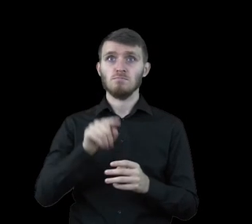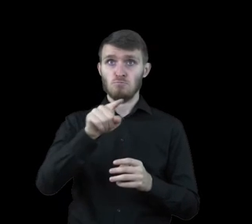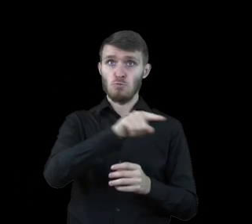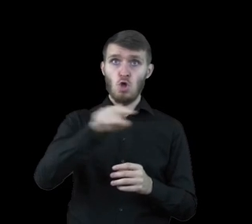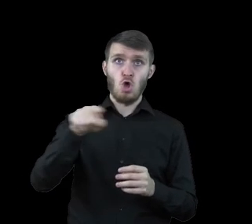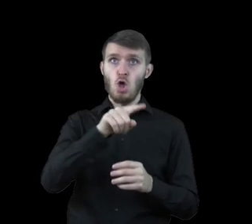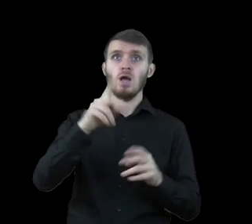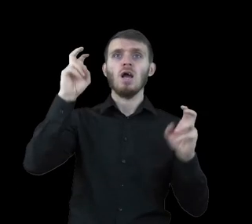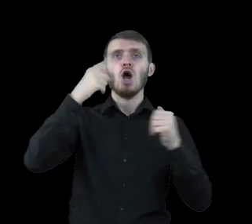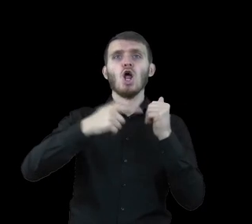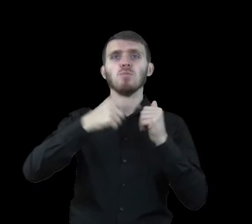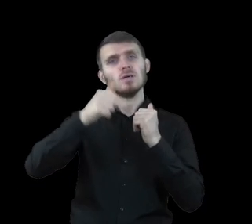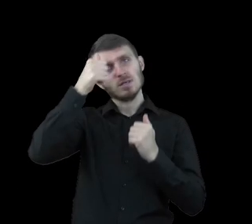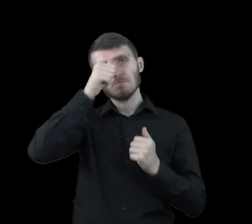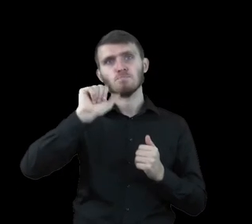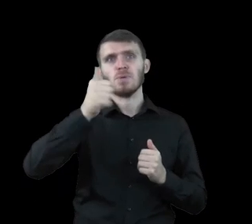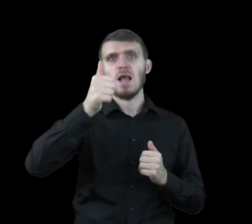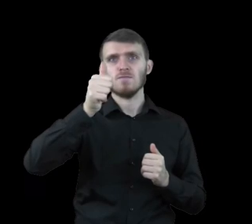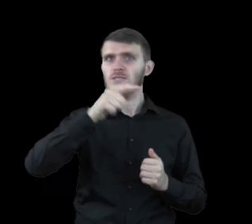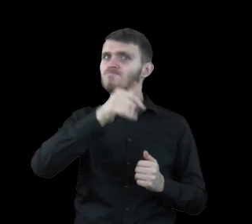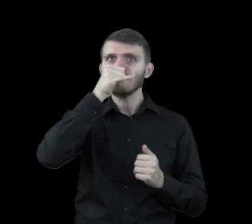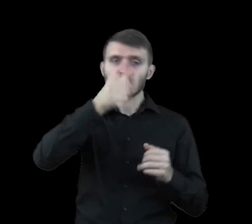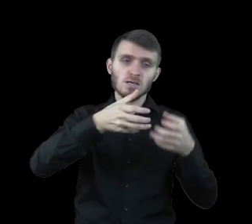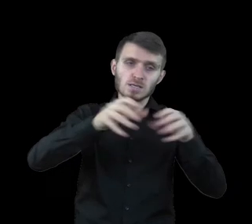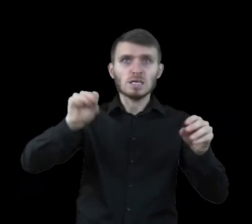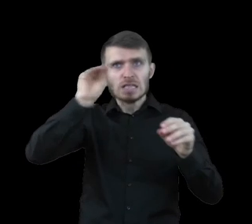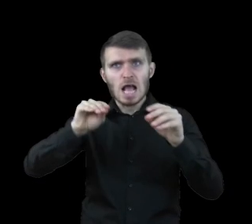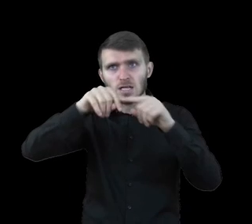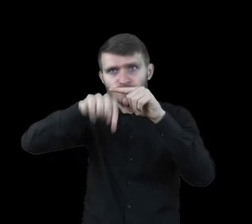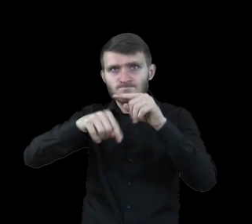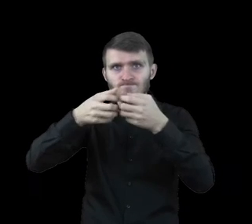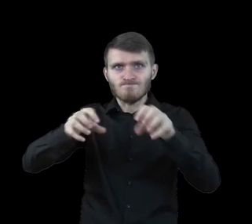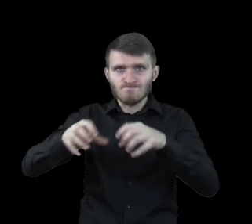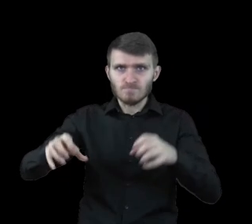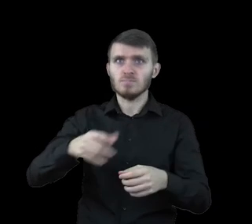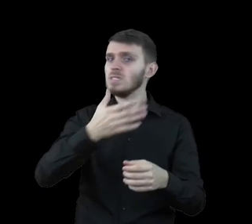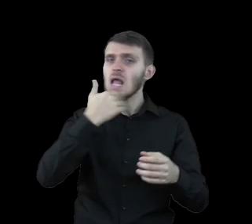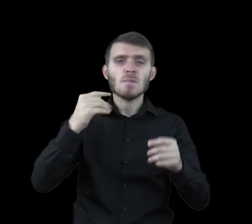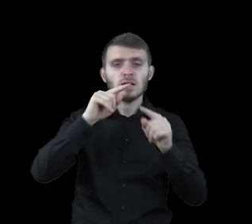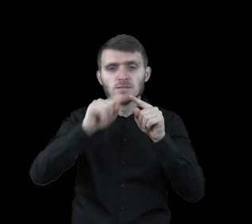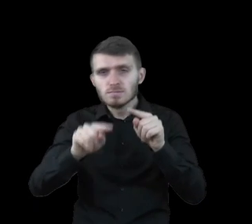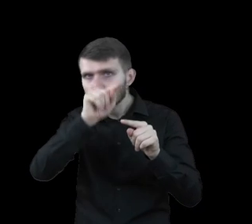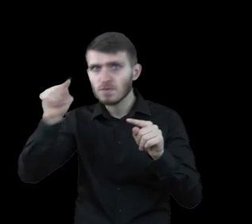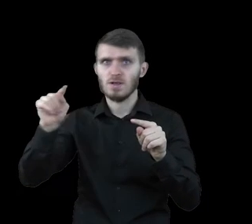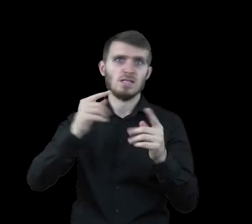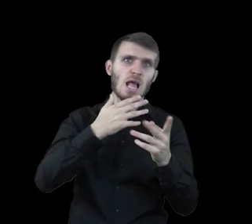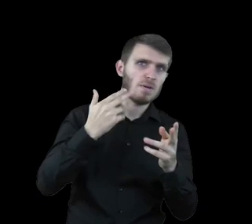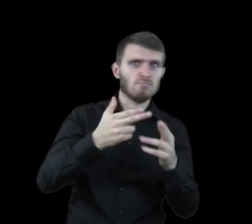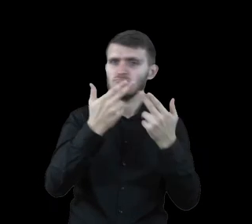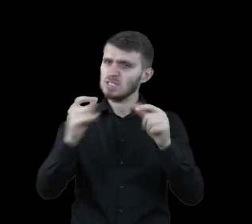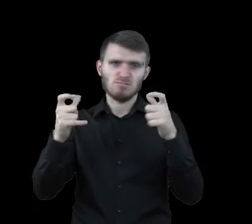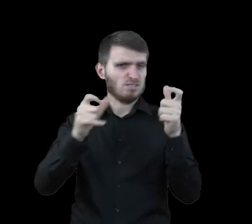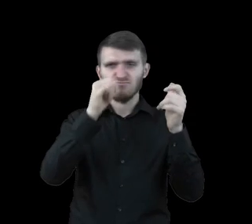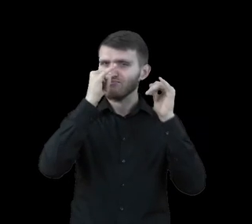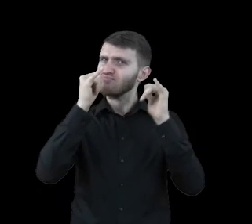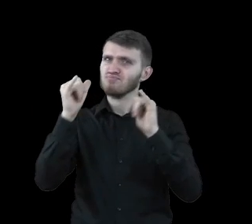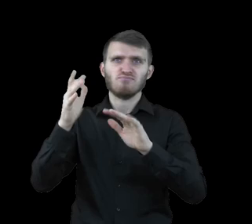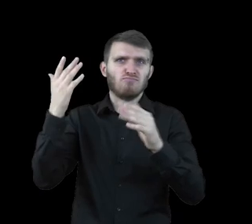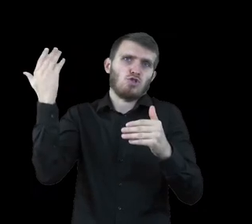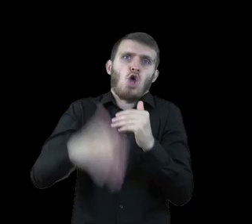żadnej z tych liczb, więc po prostu musimy tak zostawić. I teraz popatrzmy. Powiedzieliśmy sobie, że ten bok na pewno nie będzie